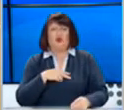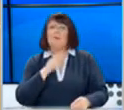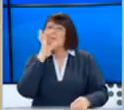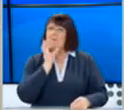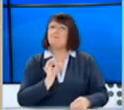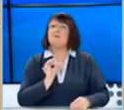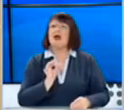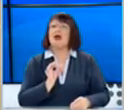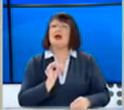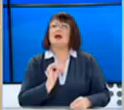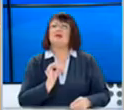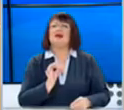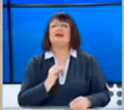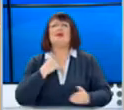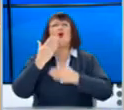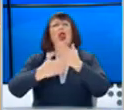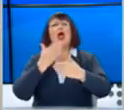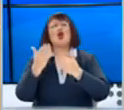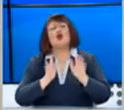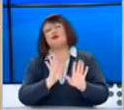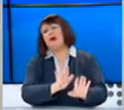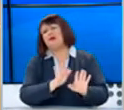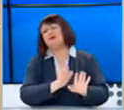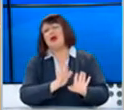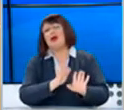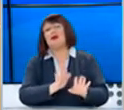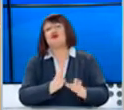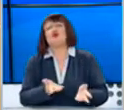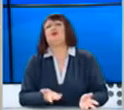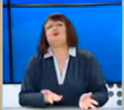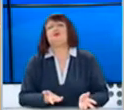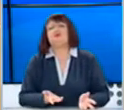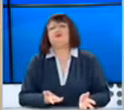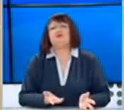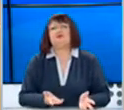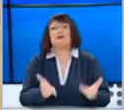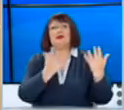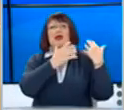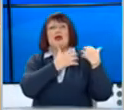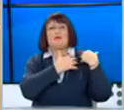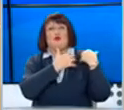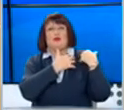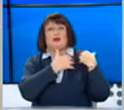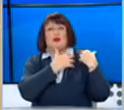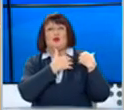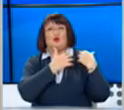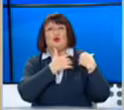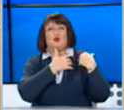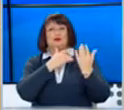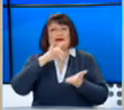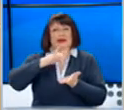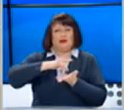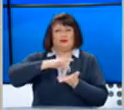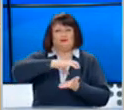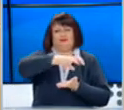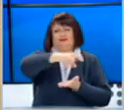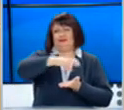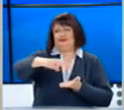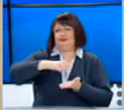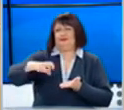δασική υπηρεσία ήταν παραμελημένη για πολλά χρόνια, όπως σας είπα, υπό την αρμοδιότητα των αποκεντρωμένων διοικήσεων,